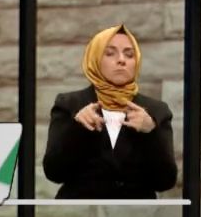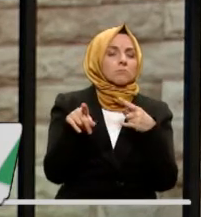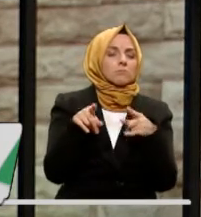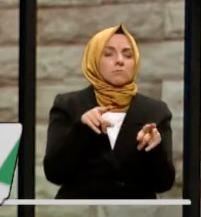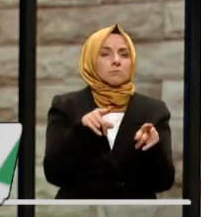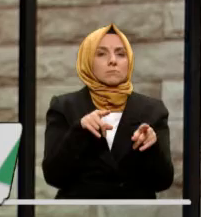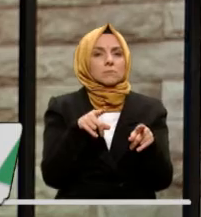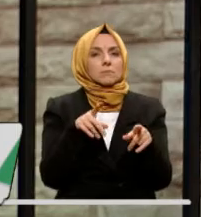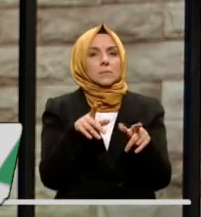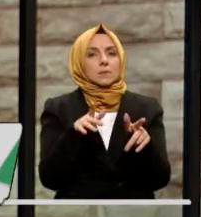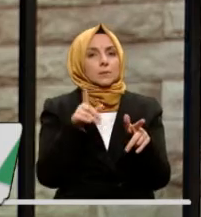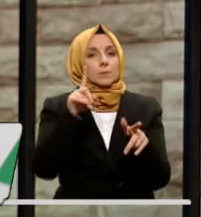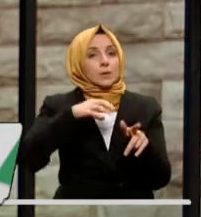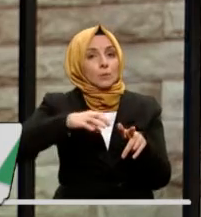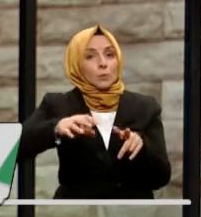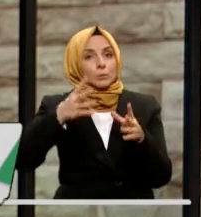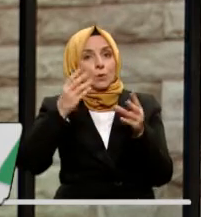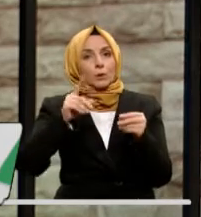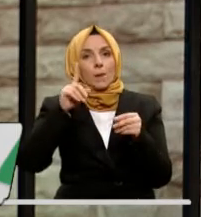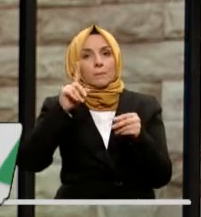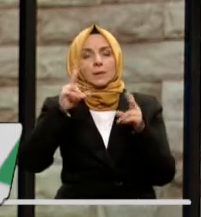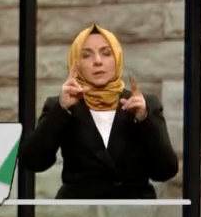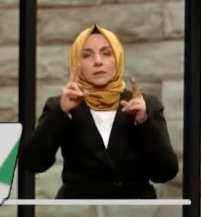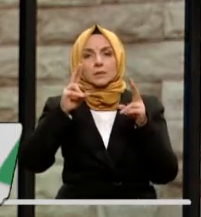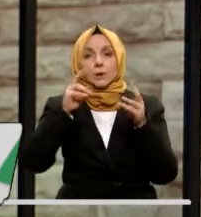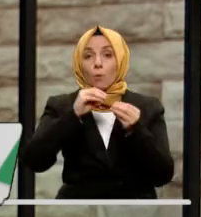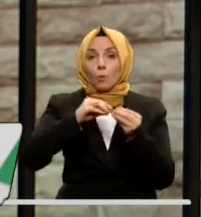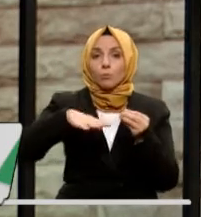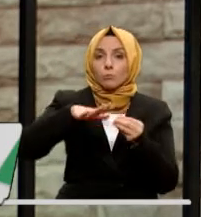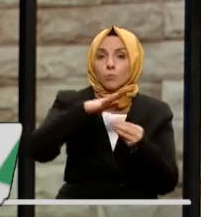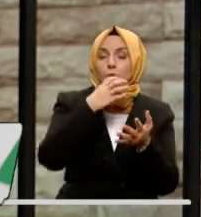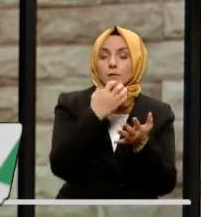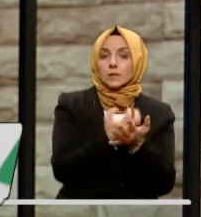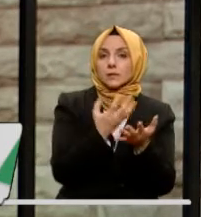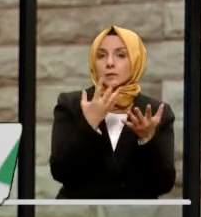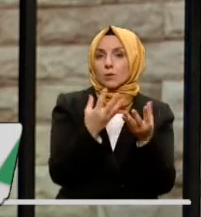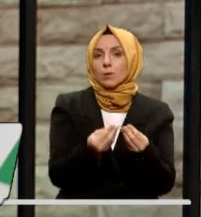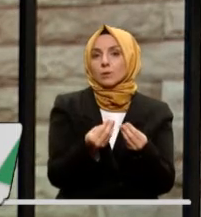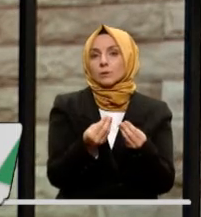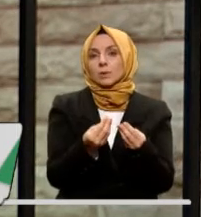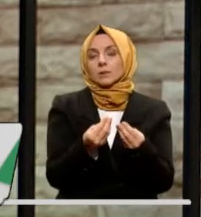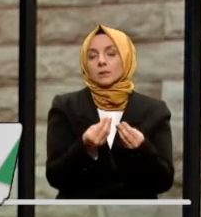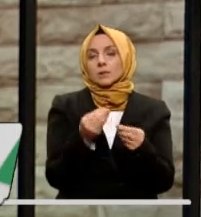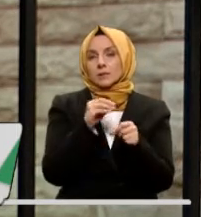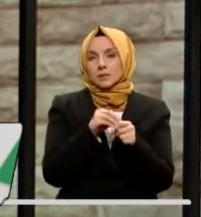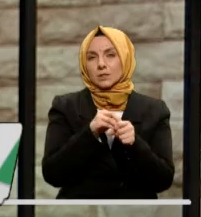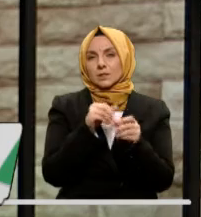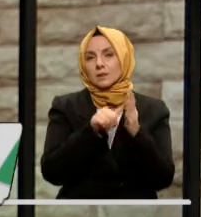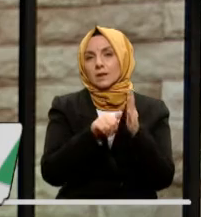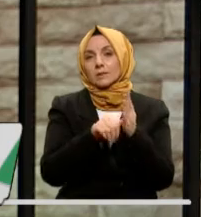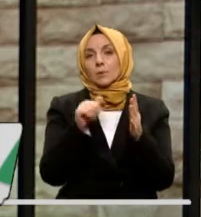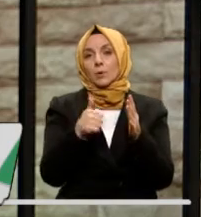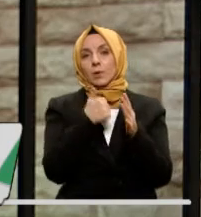olan bir olayı kayıt altına alma kültürüdür Aslında tak ve dolayısıyla geçmişten günümüze